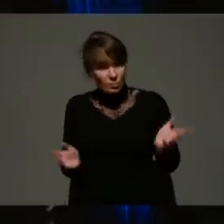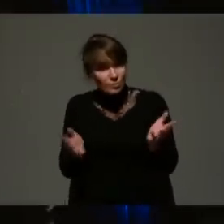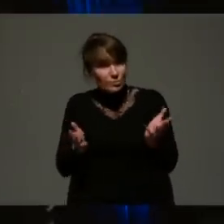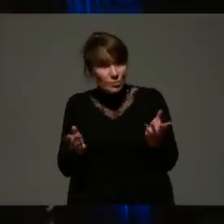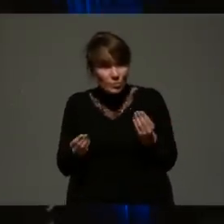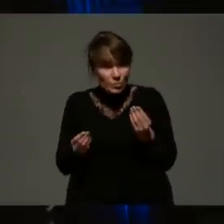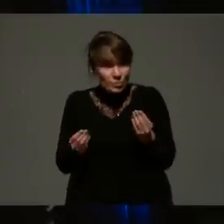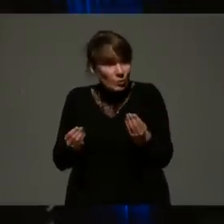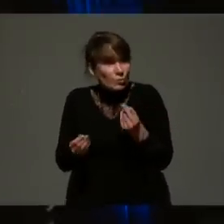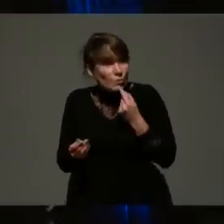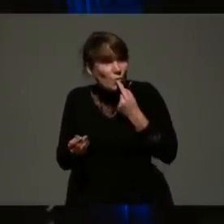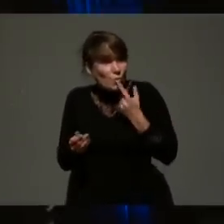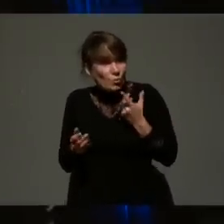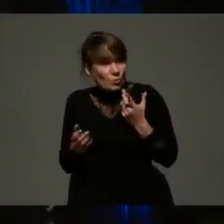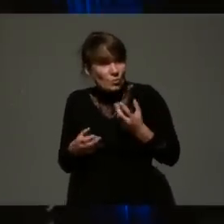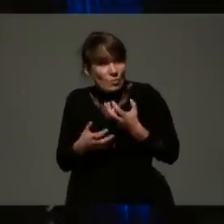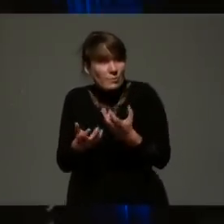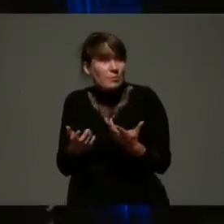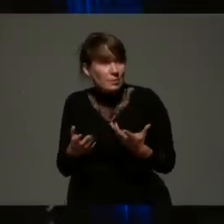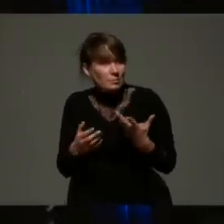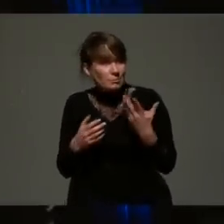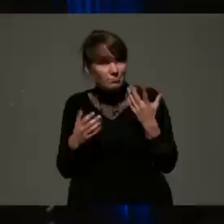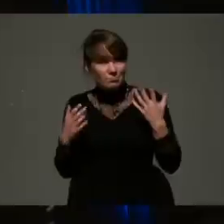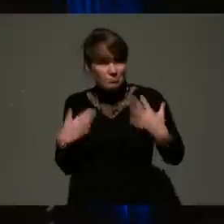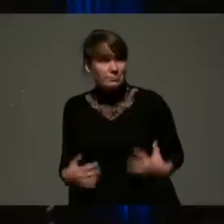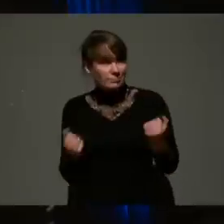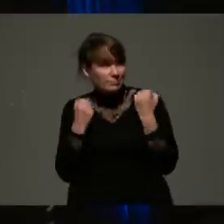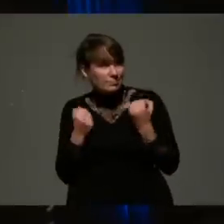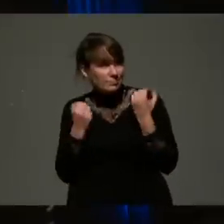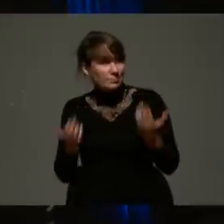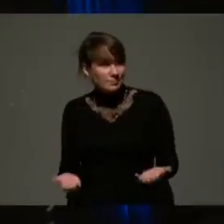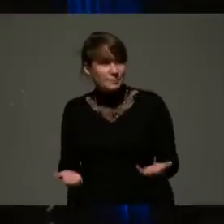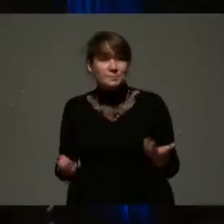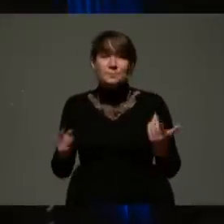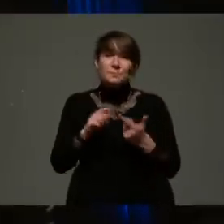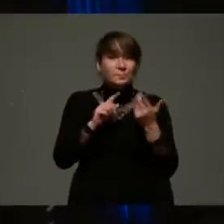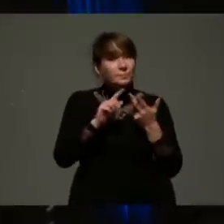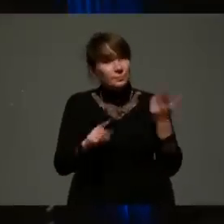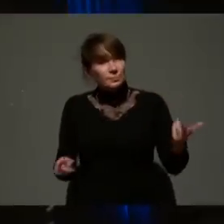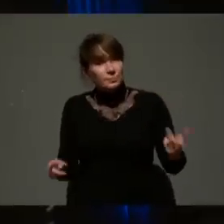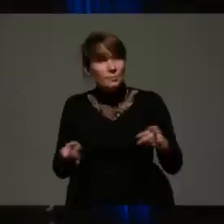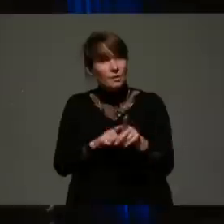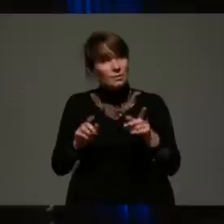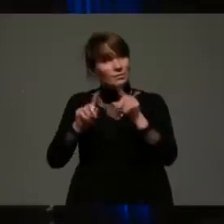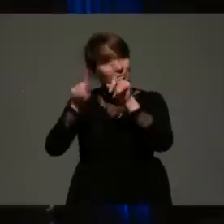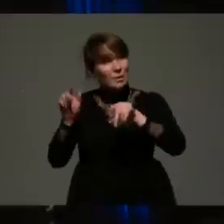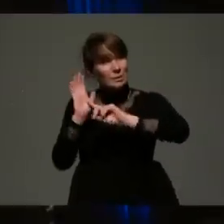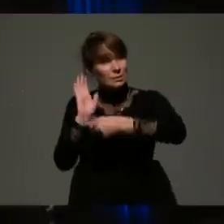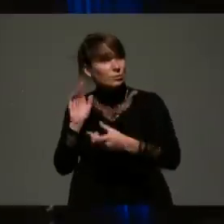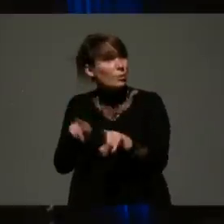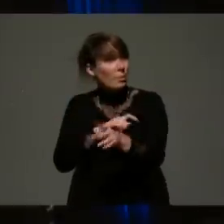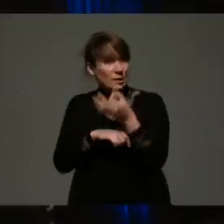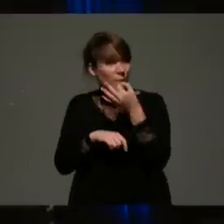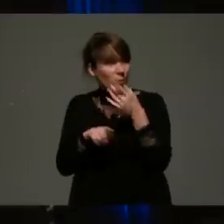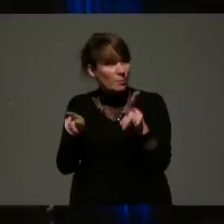goût de l'activité physique, ça c'est vraiment très important. Que dans certains cas, on doit être dans le cadre d'une véritable prescription comme un médicament et